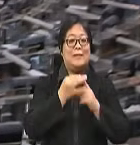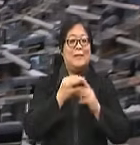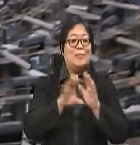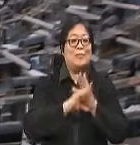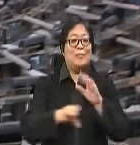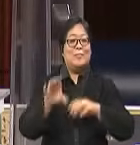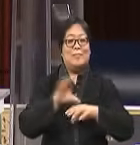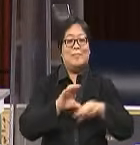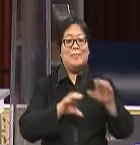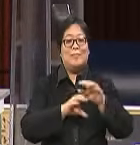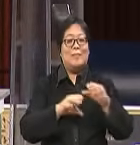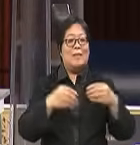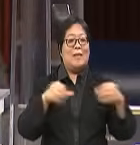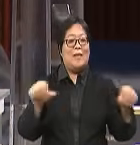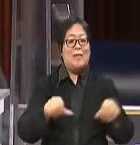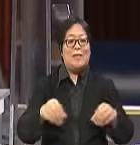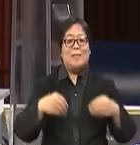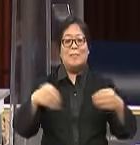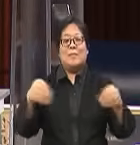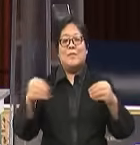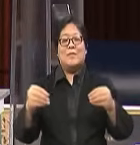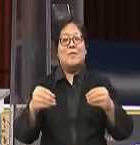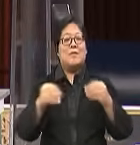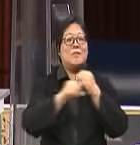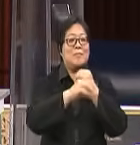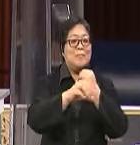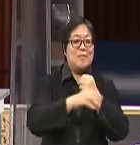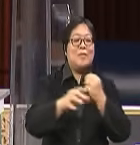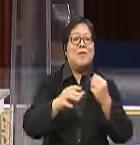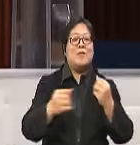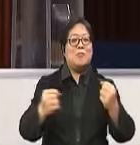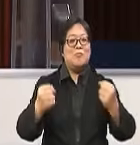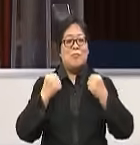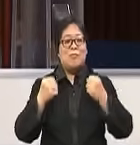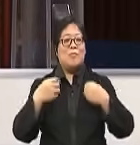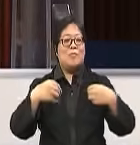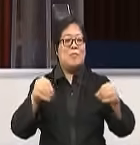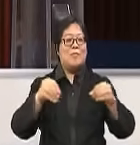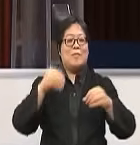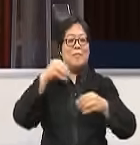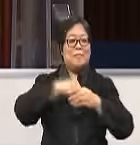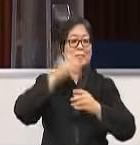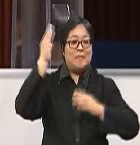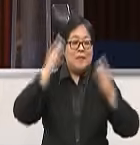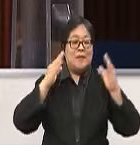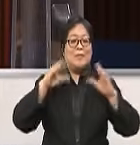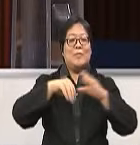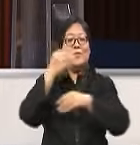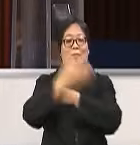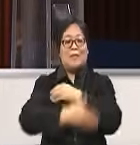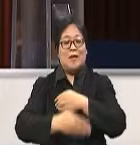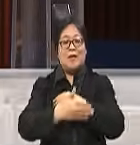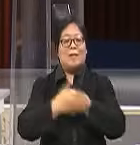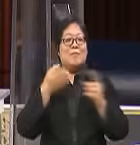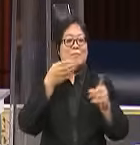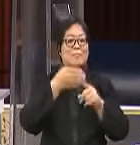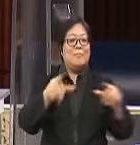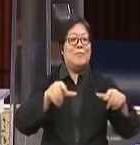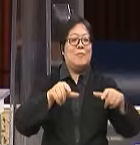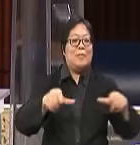pembiayaan activity pemasaran dan perluasan dan pengukuhan pemasaran domestik dan antarabangsa perkayuan